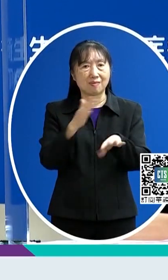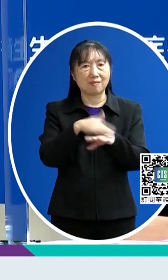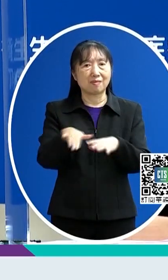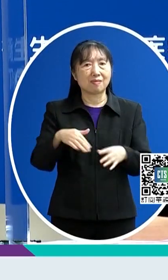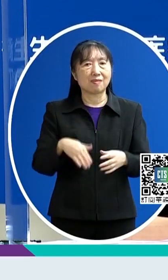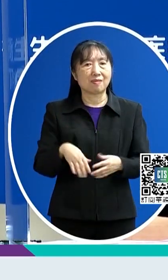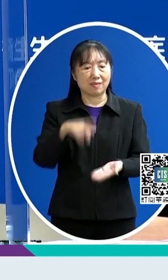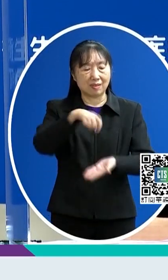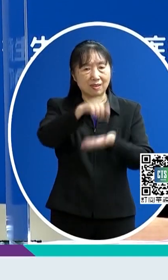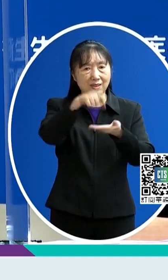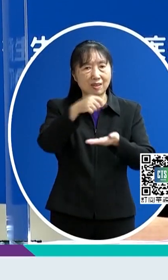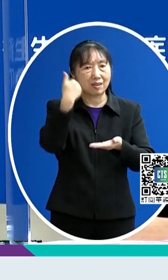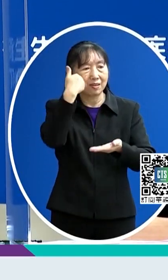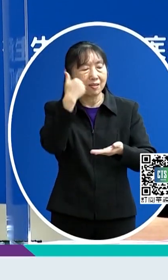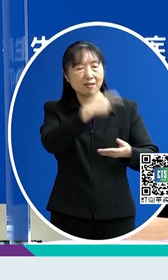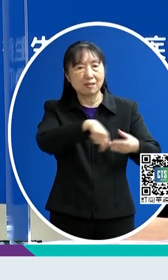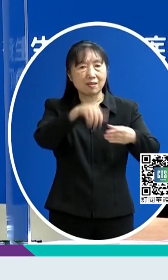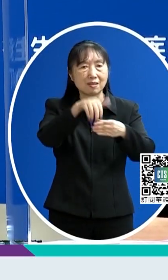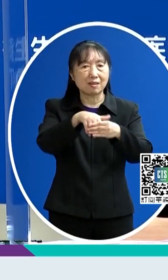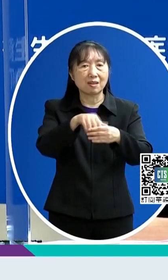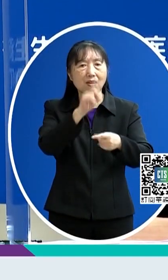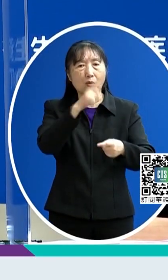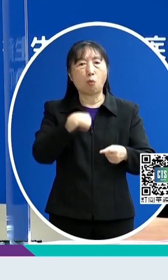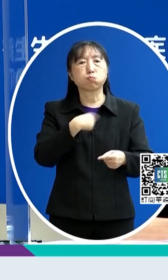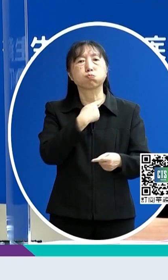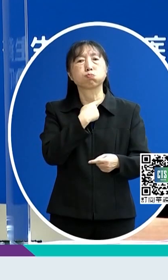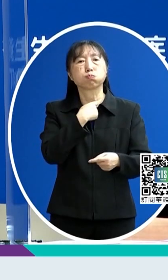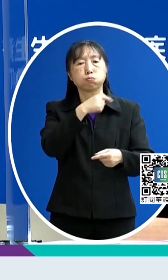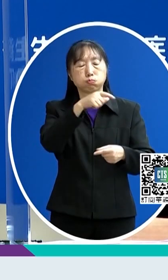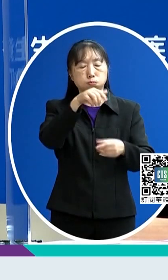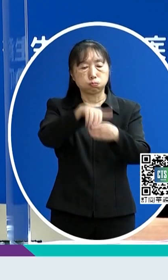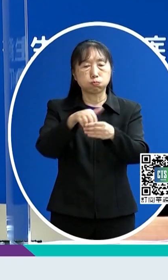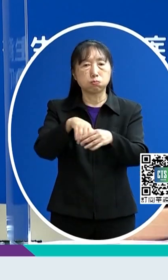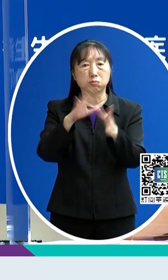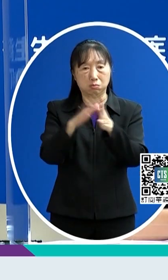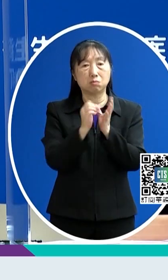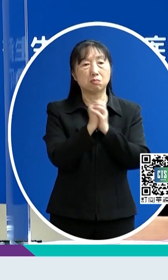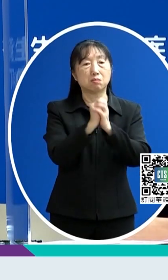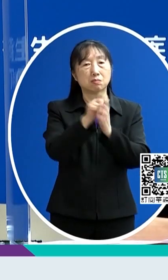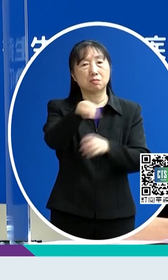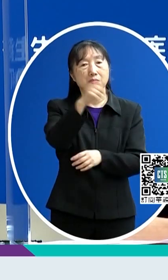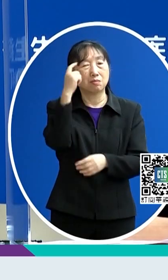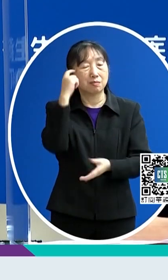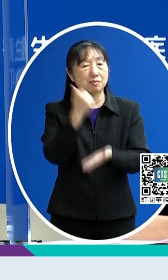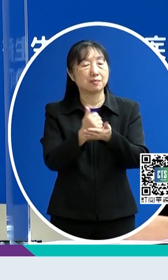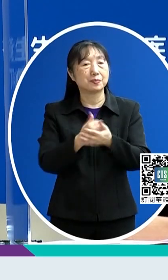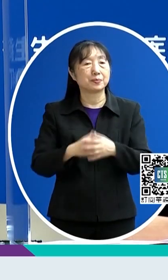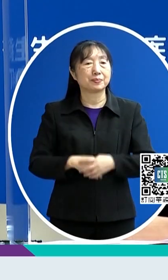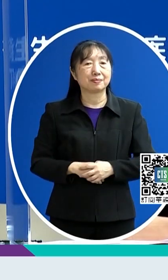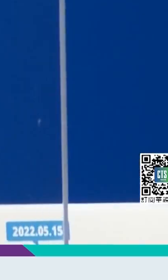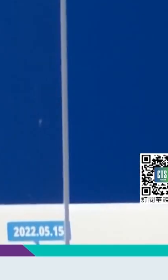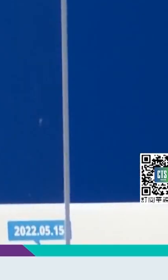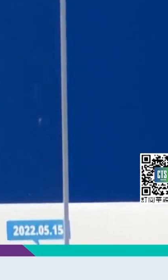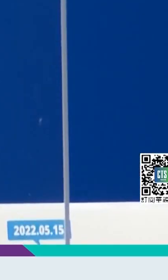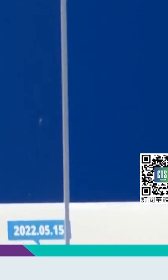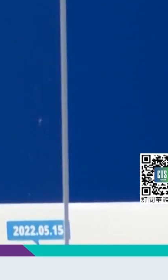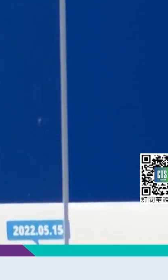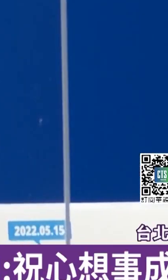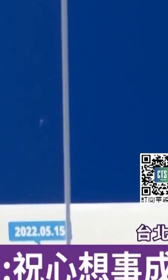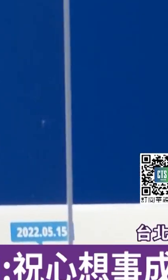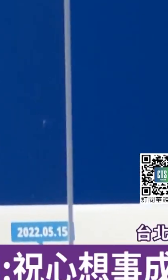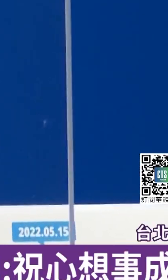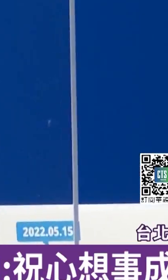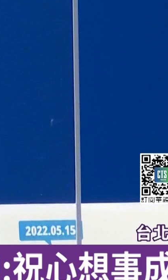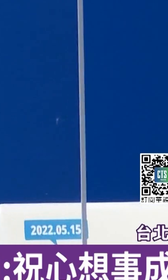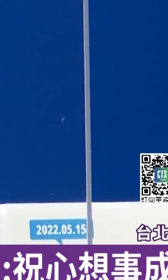多人陆陆续续会被提名或自行要参选，哈，那我们都祝他们能够心想事成。 中央流行疫情